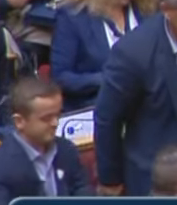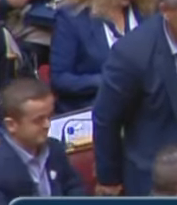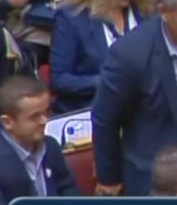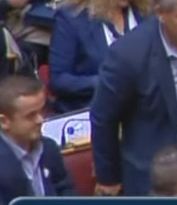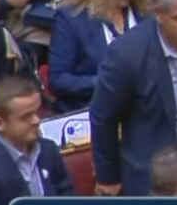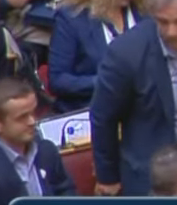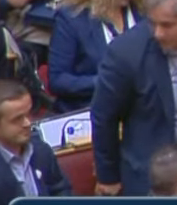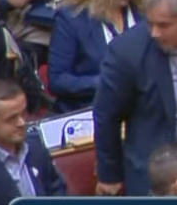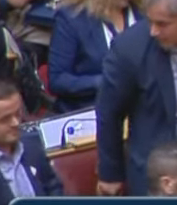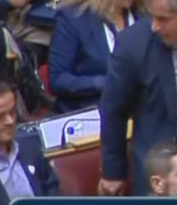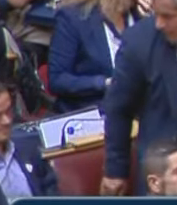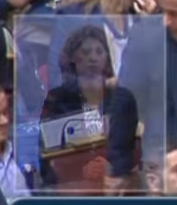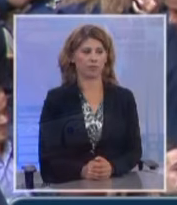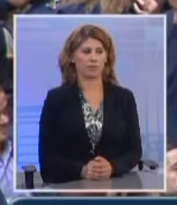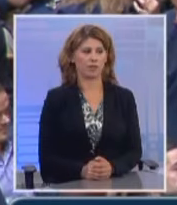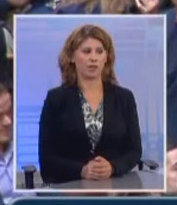Οι αθλητές